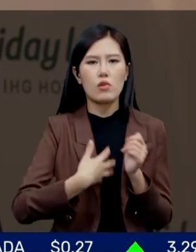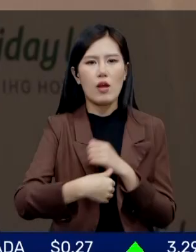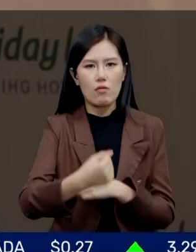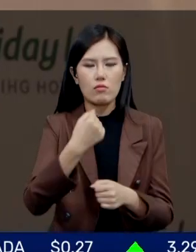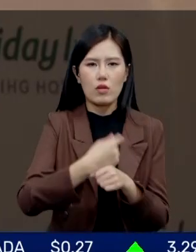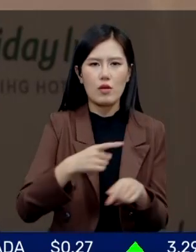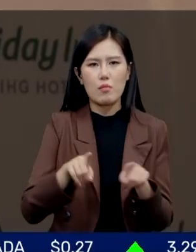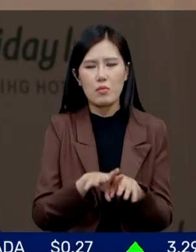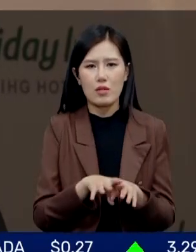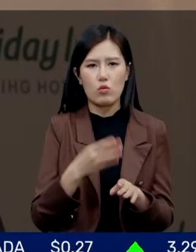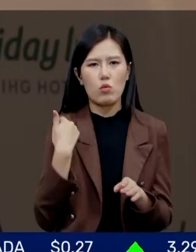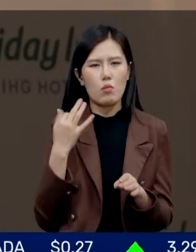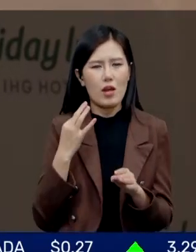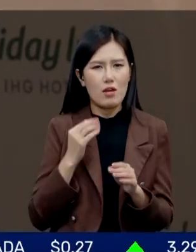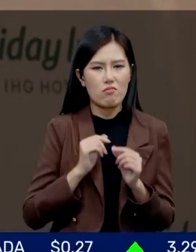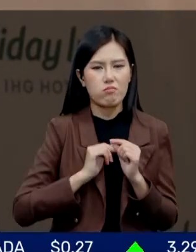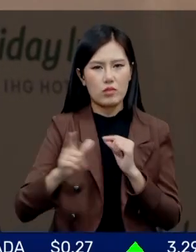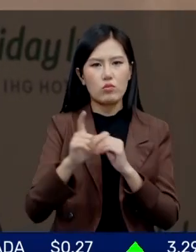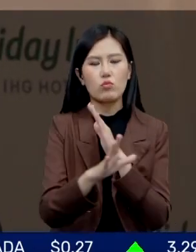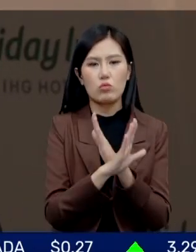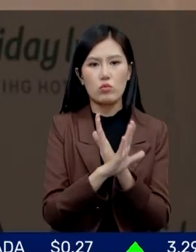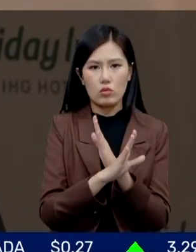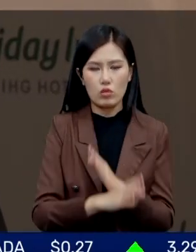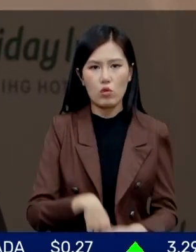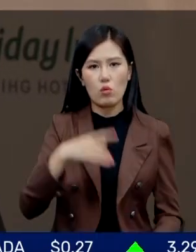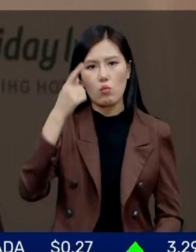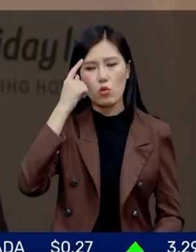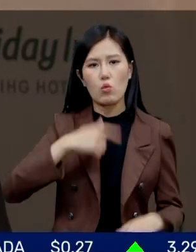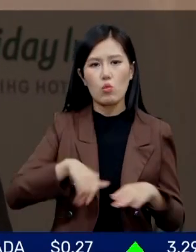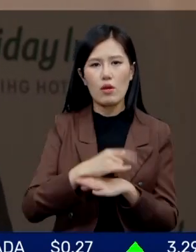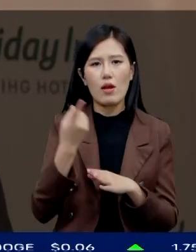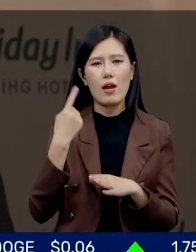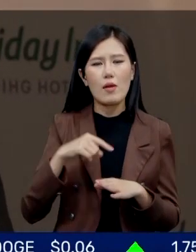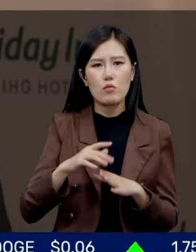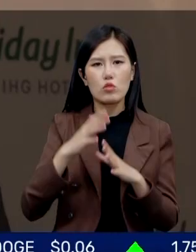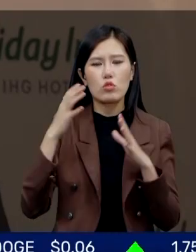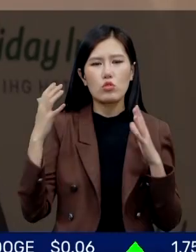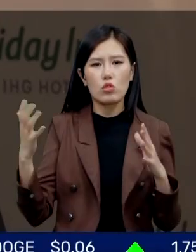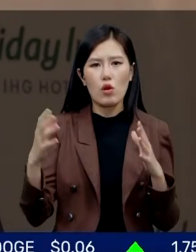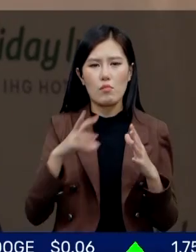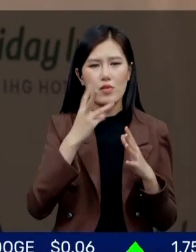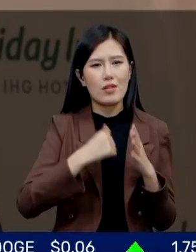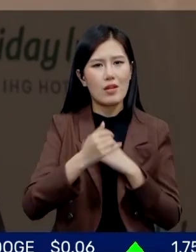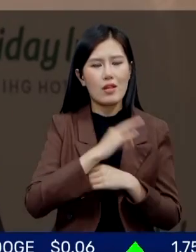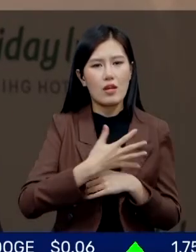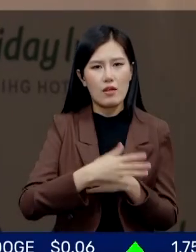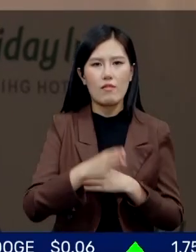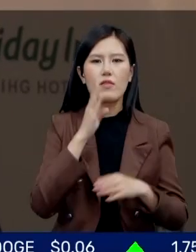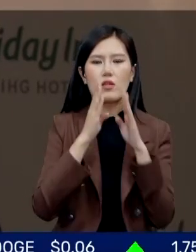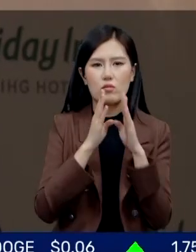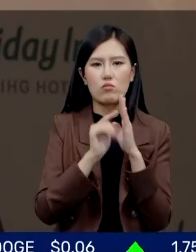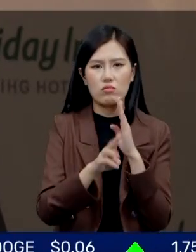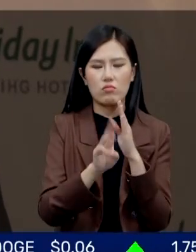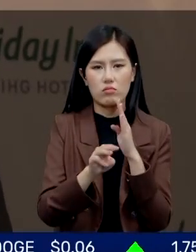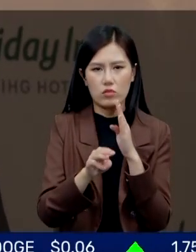дэлгэрчлээ. Магадгүй одоо тэр Монголын хамгийн том платформ, хамгийн том интеграц юу вэ гэхээр Facebook байна. А тэгэхээр бусад улсууд